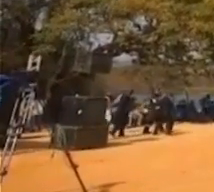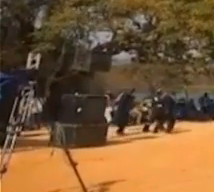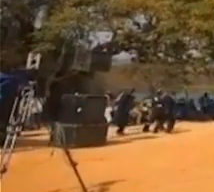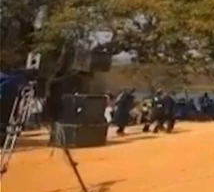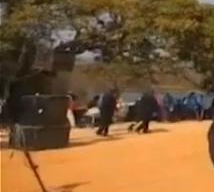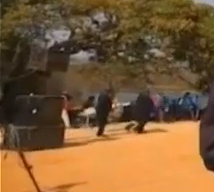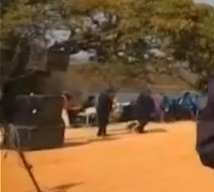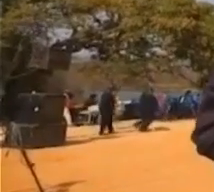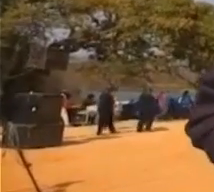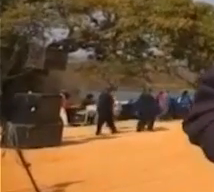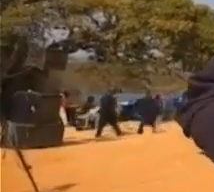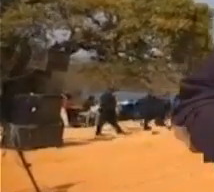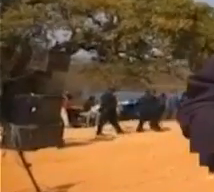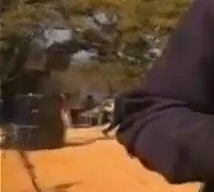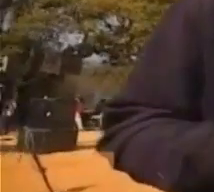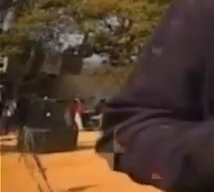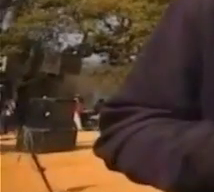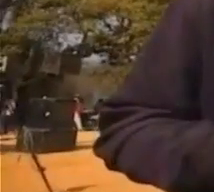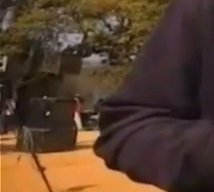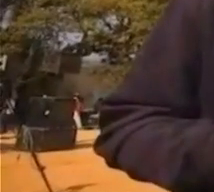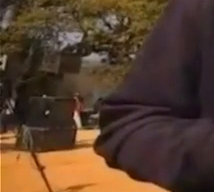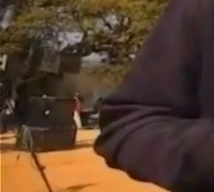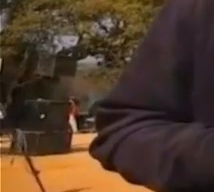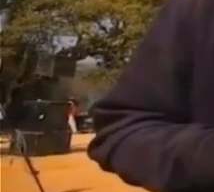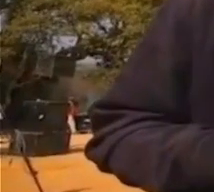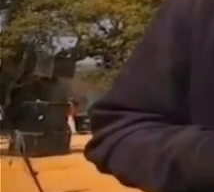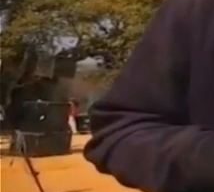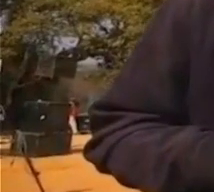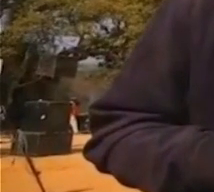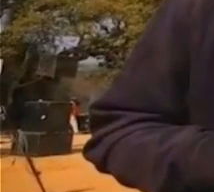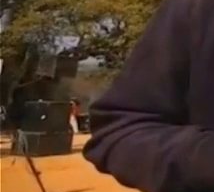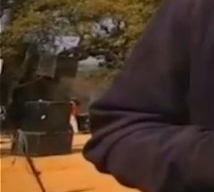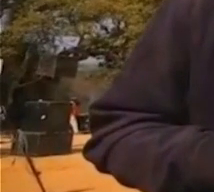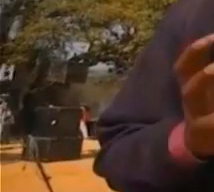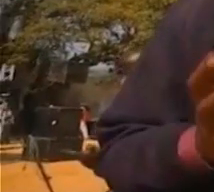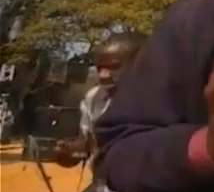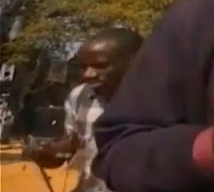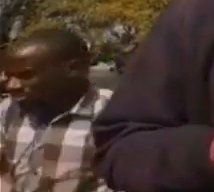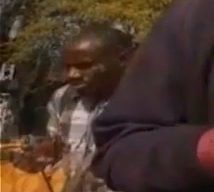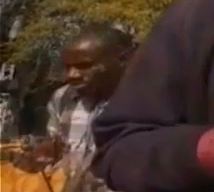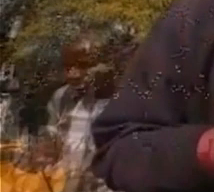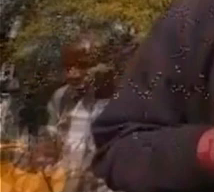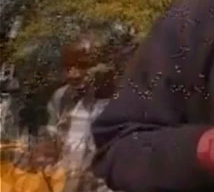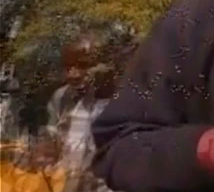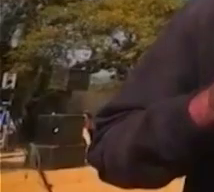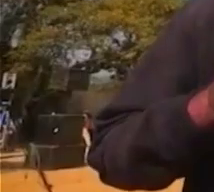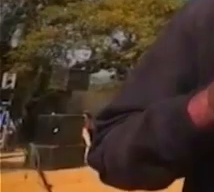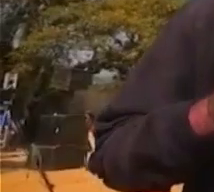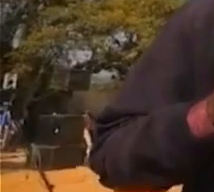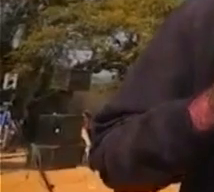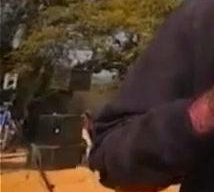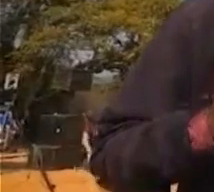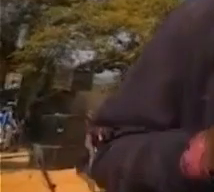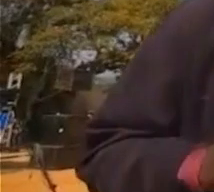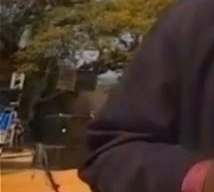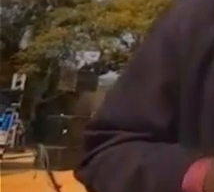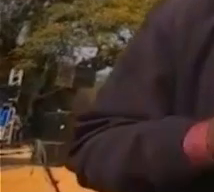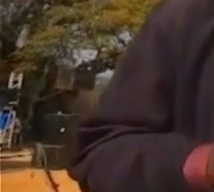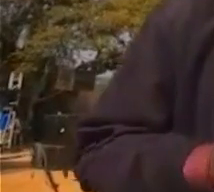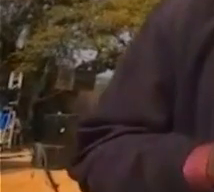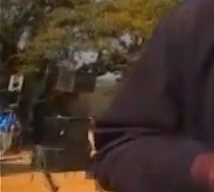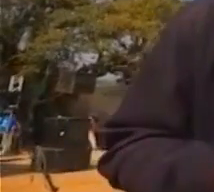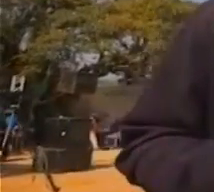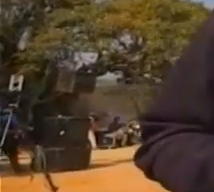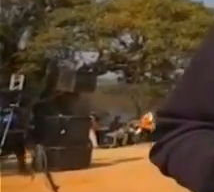le président en bien et celui de la République du Congo. Ils combinent, ils mettent